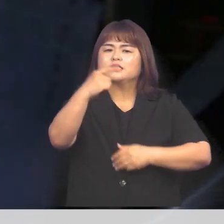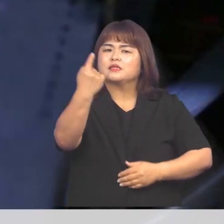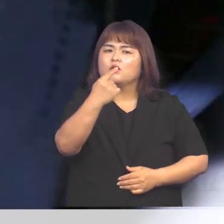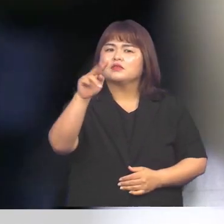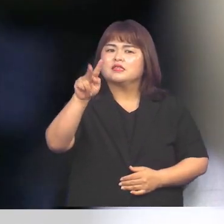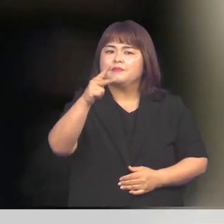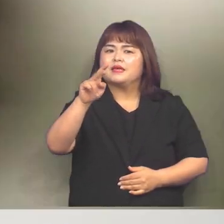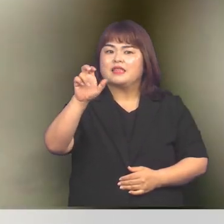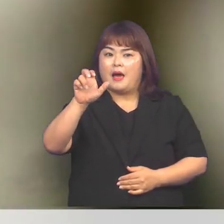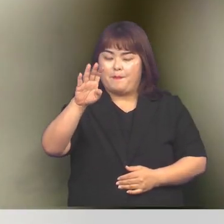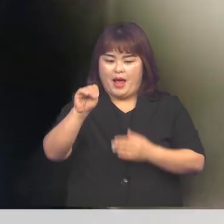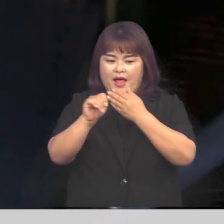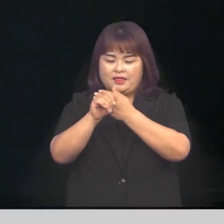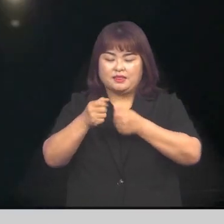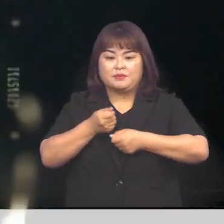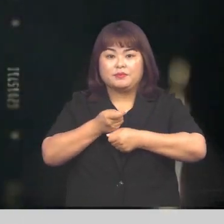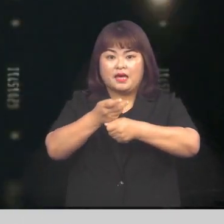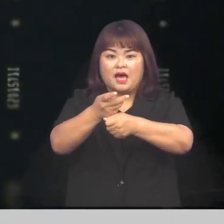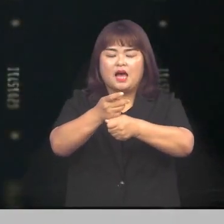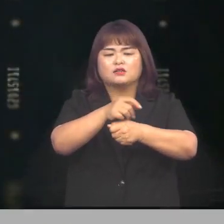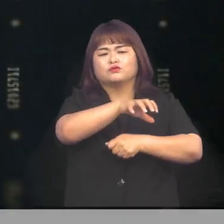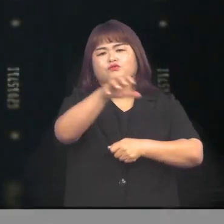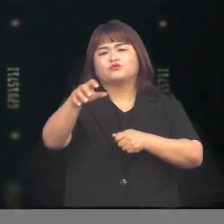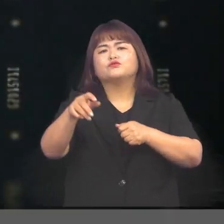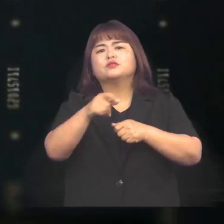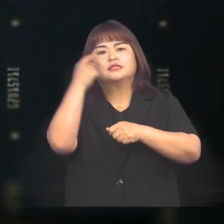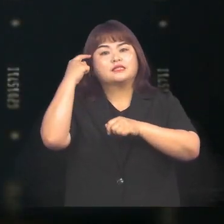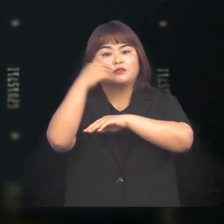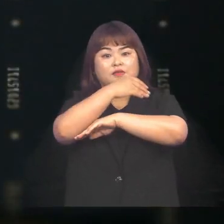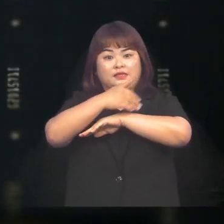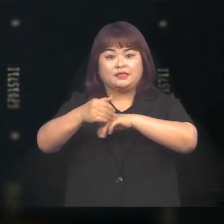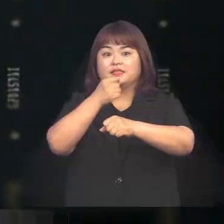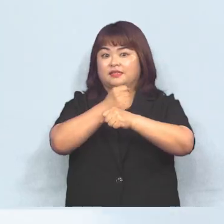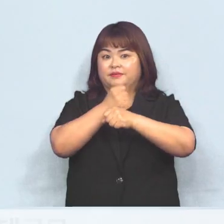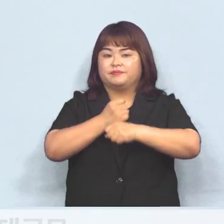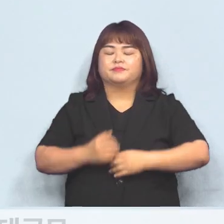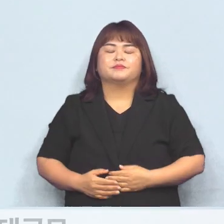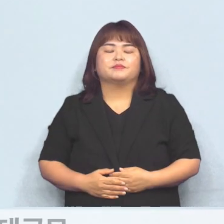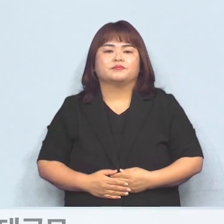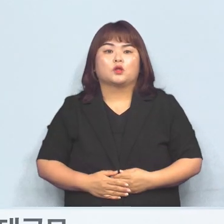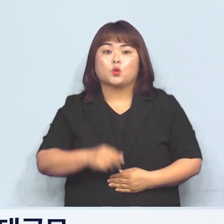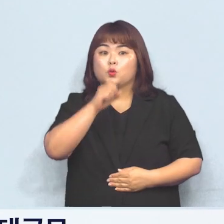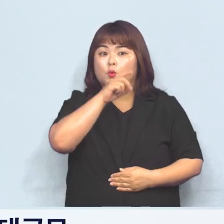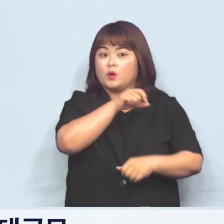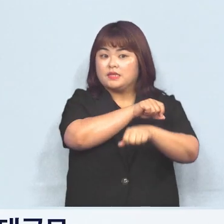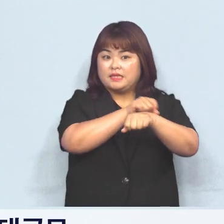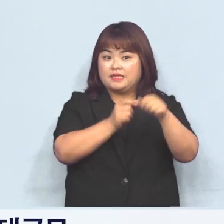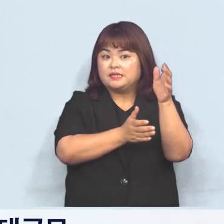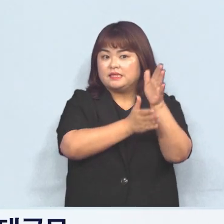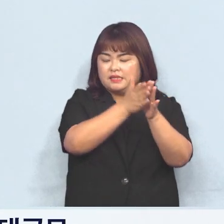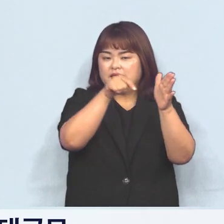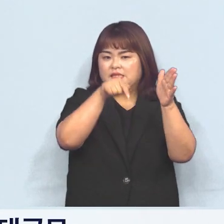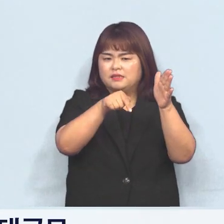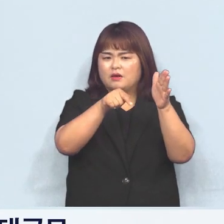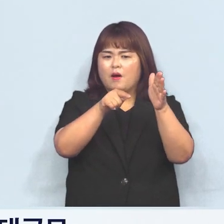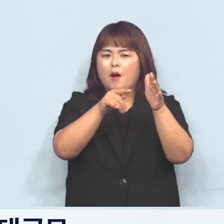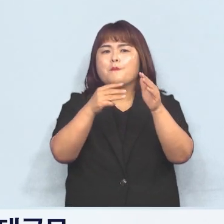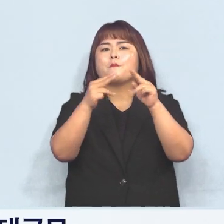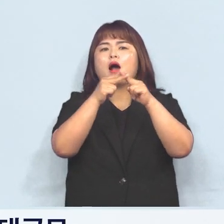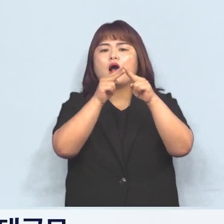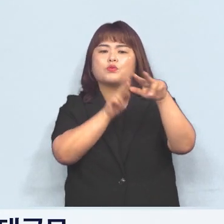제곱미터 규모의 초대형 반도체 특화단지가 만들어집니다. 용인의 경우엔 반도체